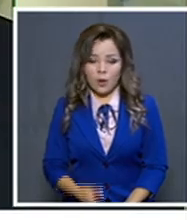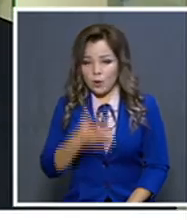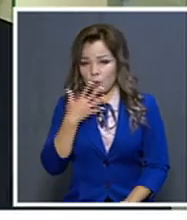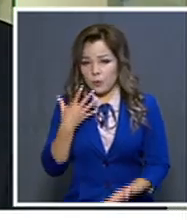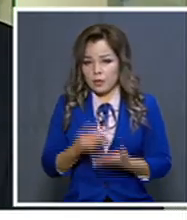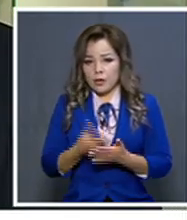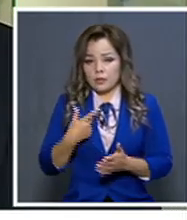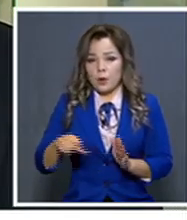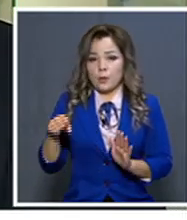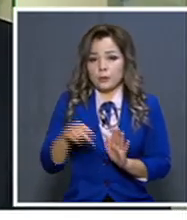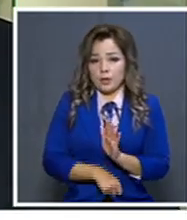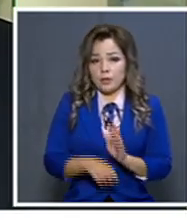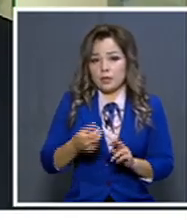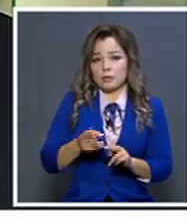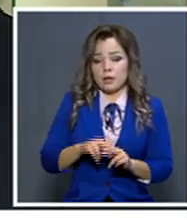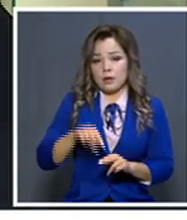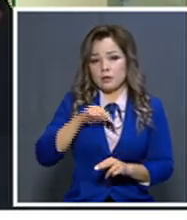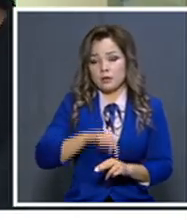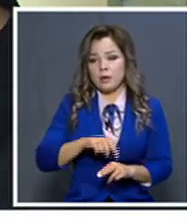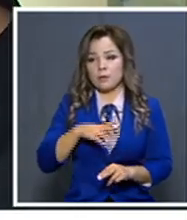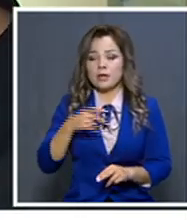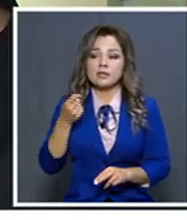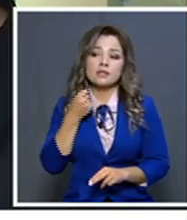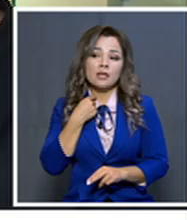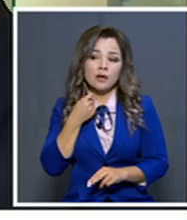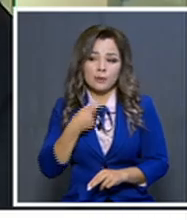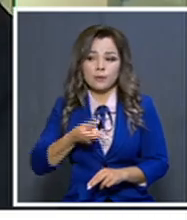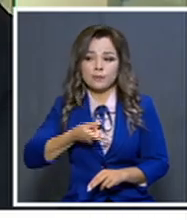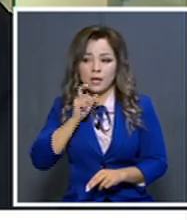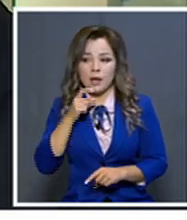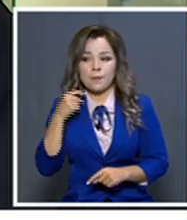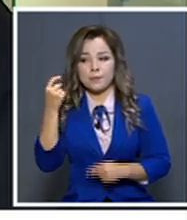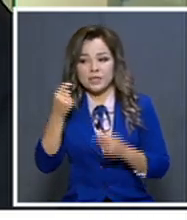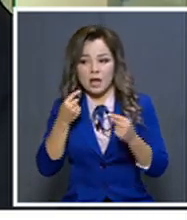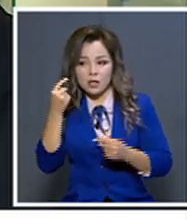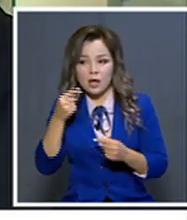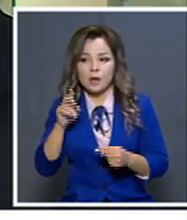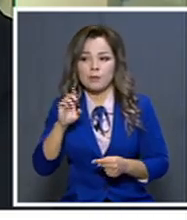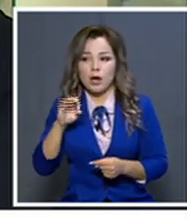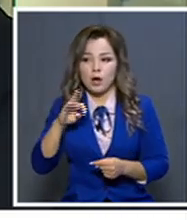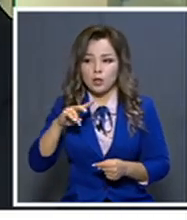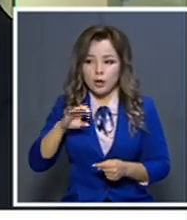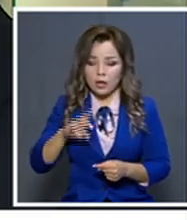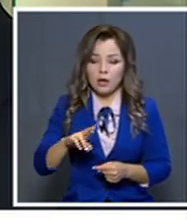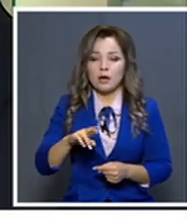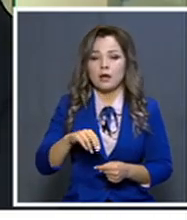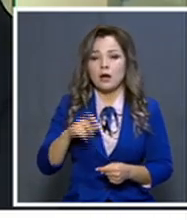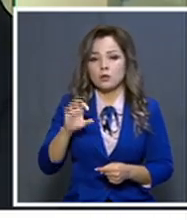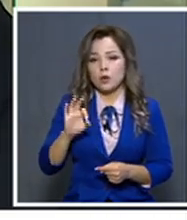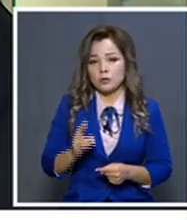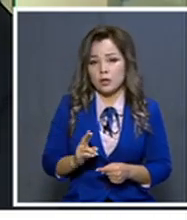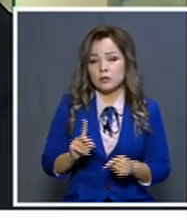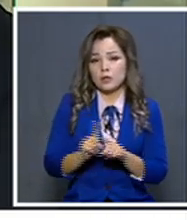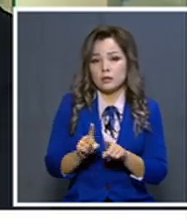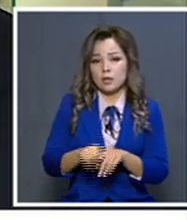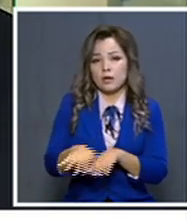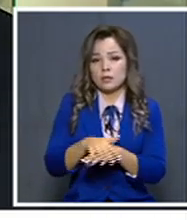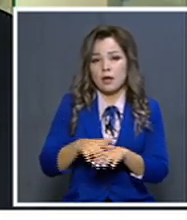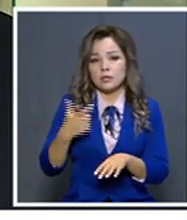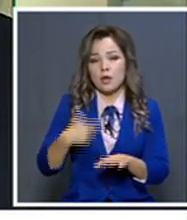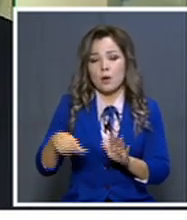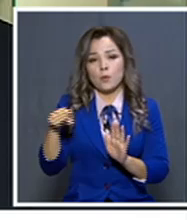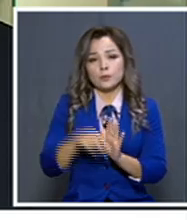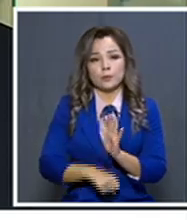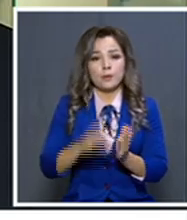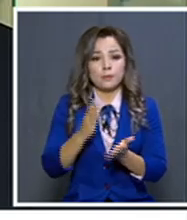Өз-өзіне қол жұмсау үшін үш себеп жеткілікті: психологиялық, биологиялық және әлеуметтік. Осы үшеуі қатар келсе, адам суицидке барады.